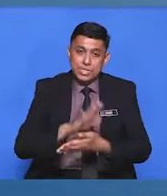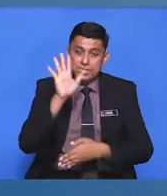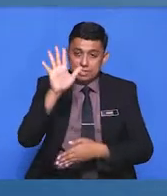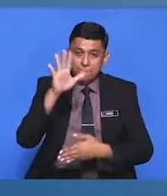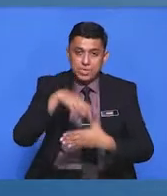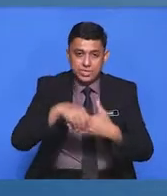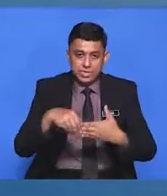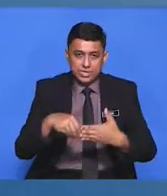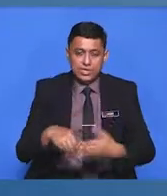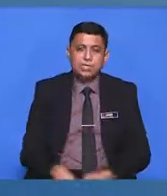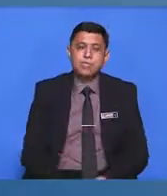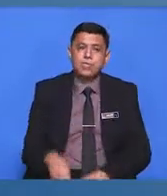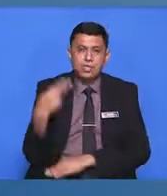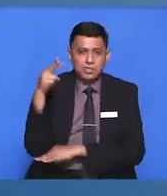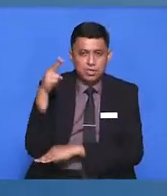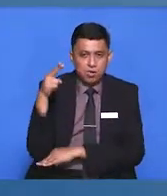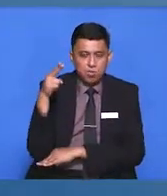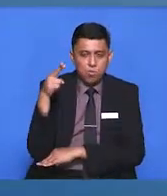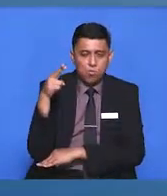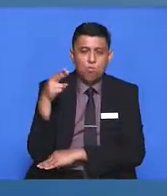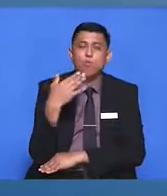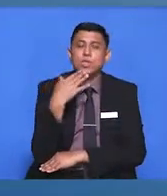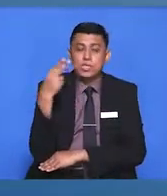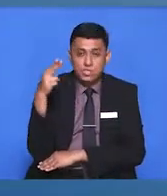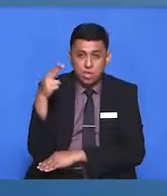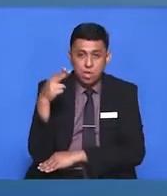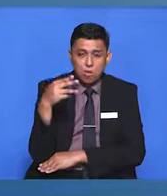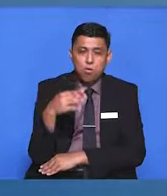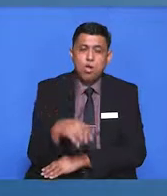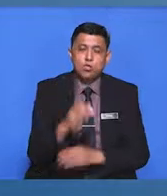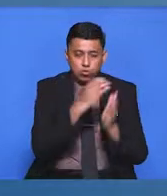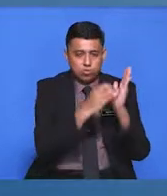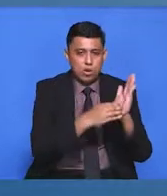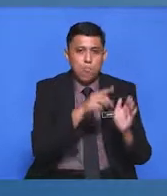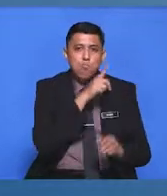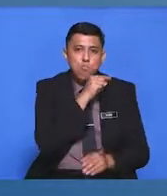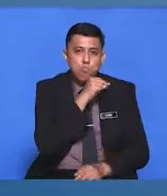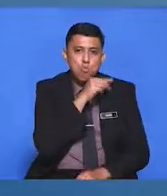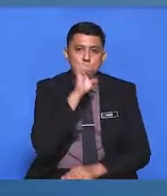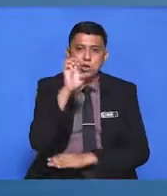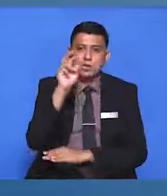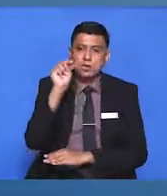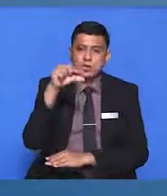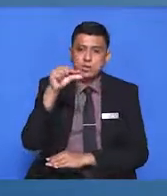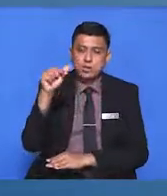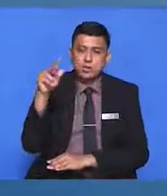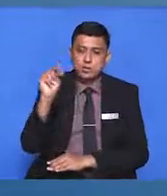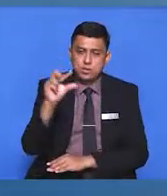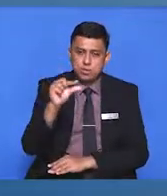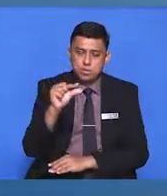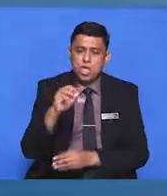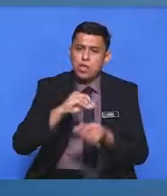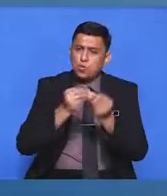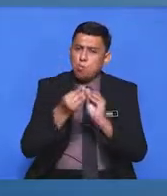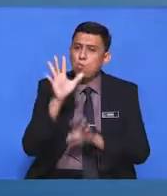Duit RM5 berwarna hijau, mempunyai corak burung enggang dan